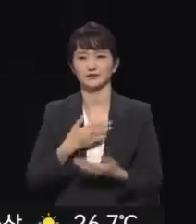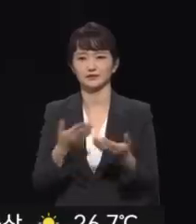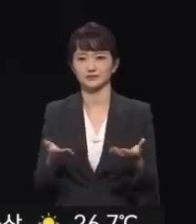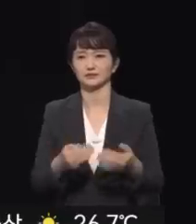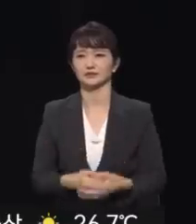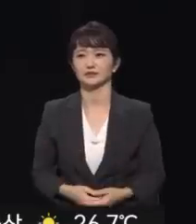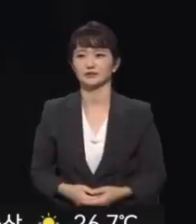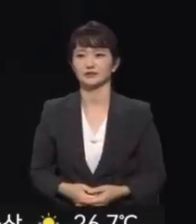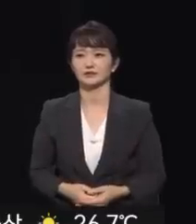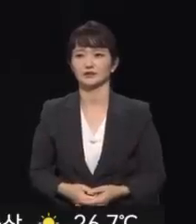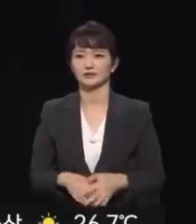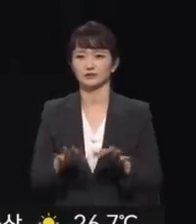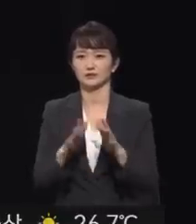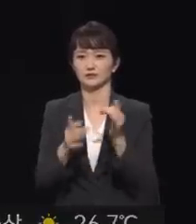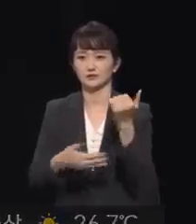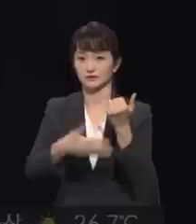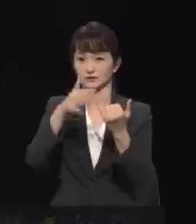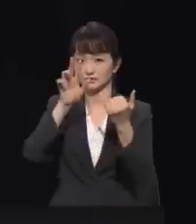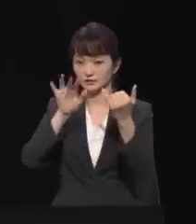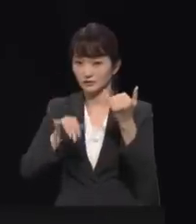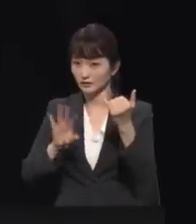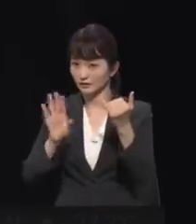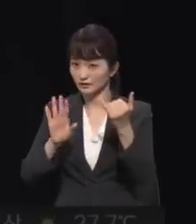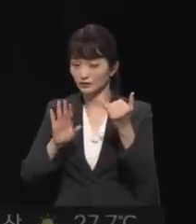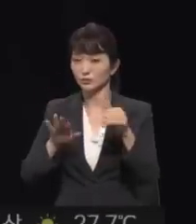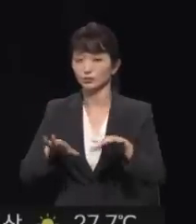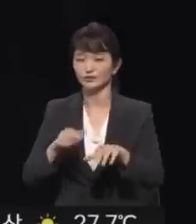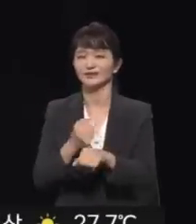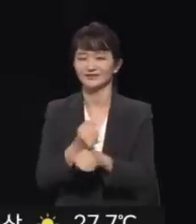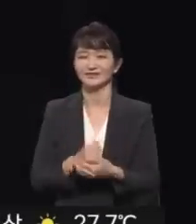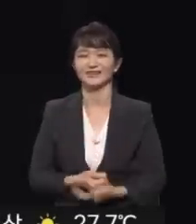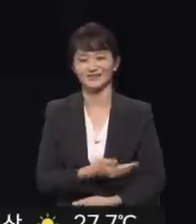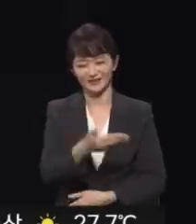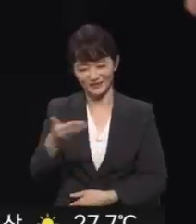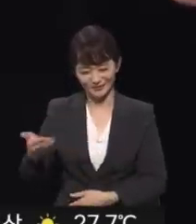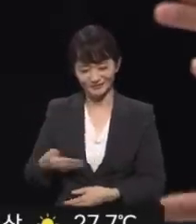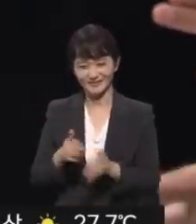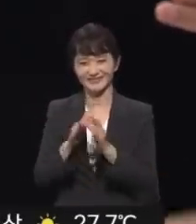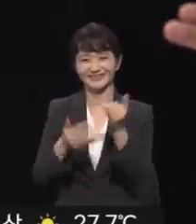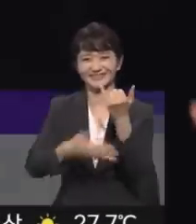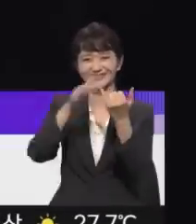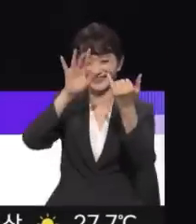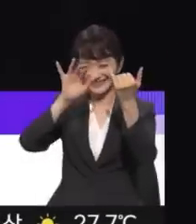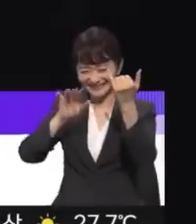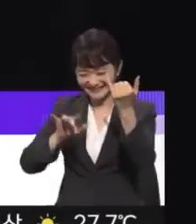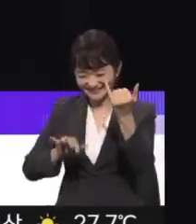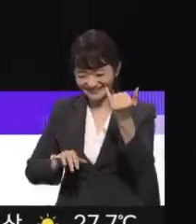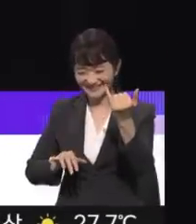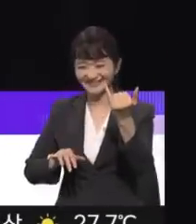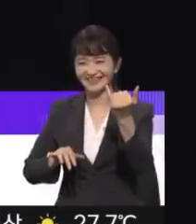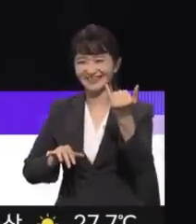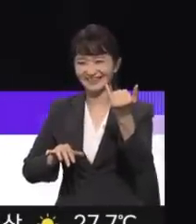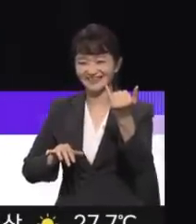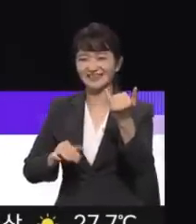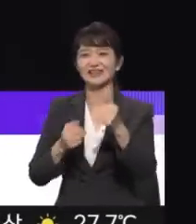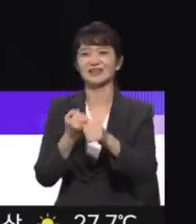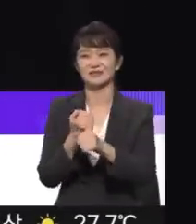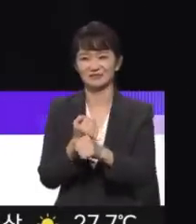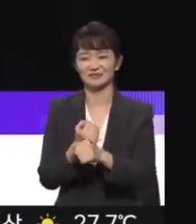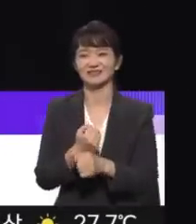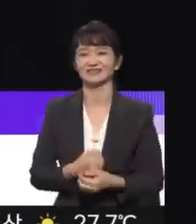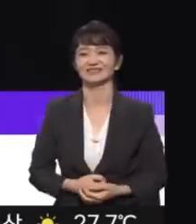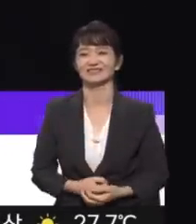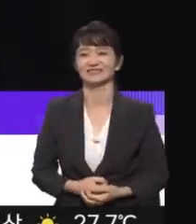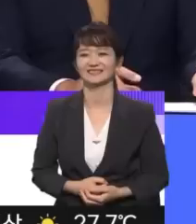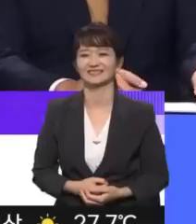오늘이 옥 댓글 오늘 합니다 여러분들의 의견 주시면 저희가 c 5잔 여러분의 댓글로 외부